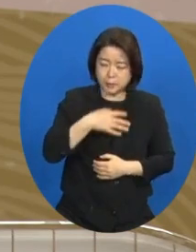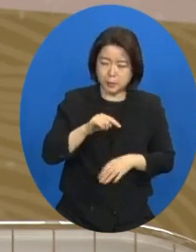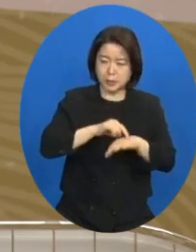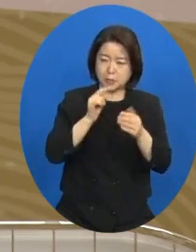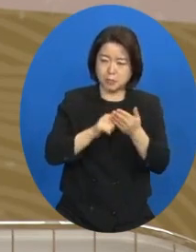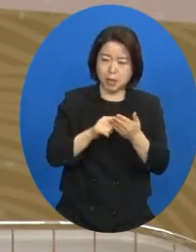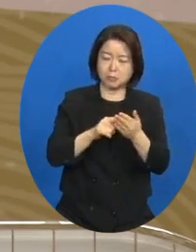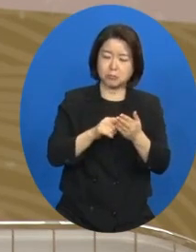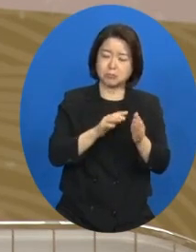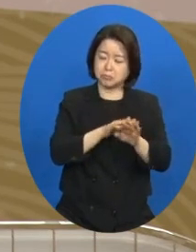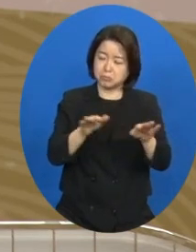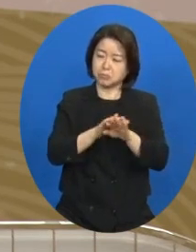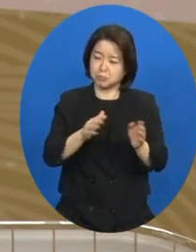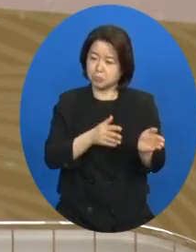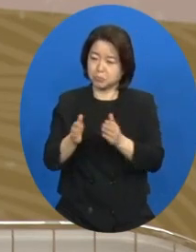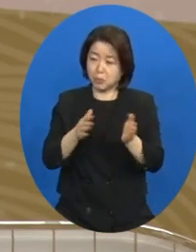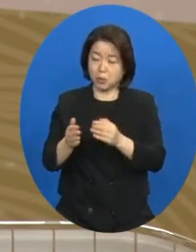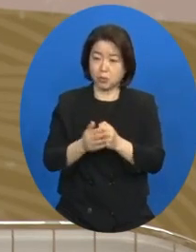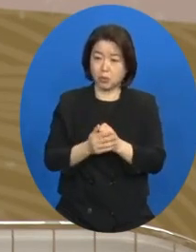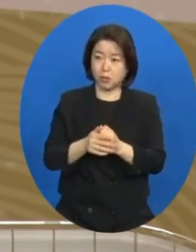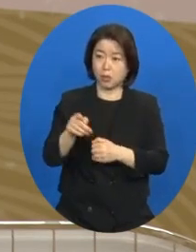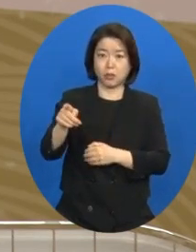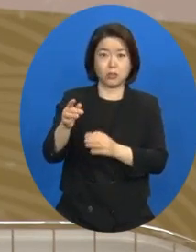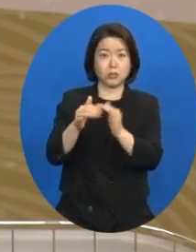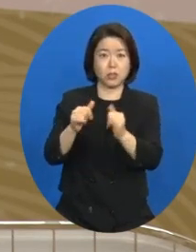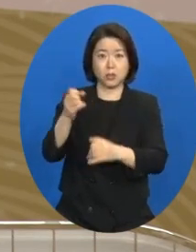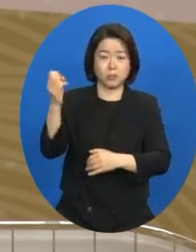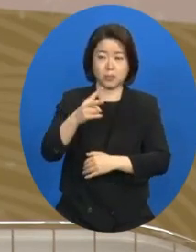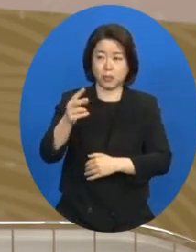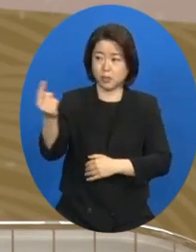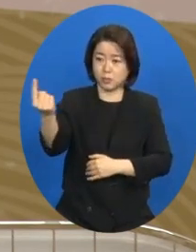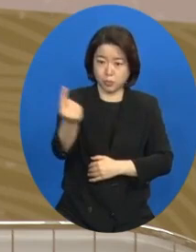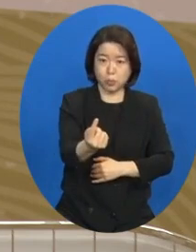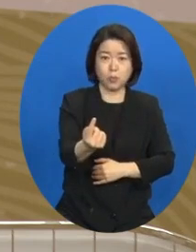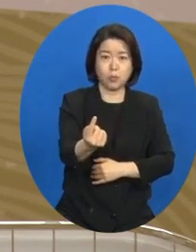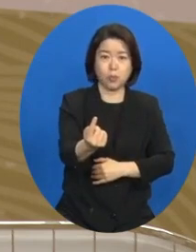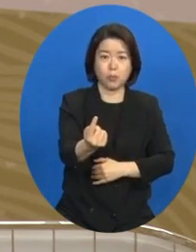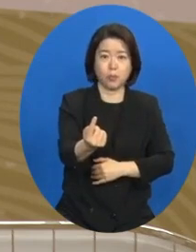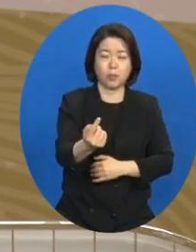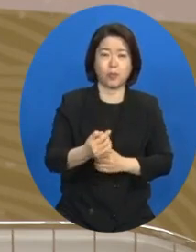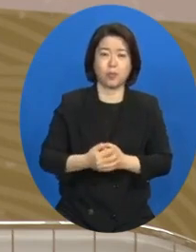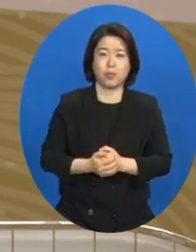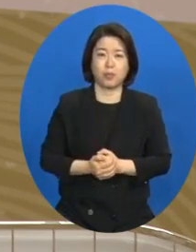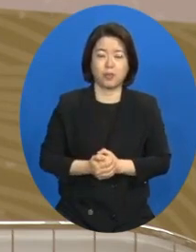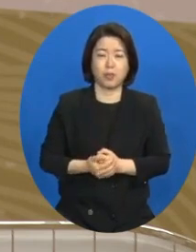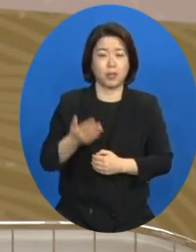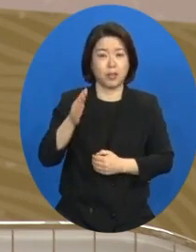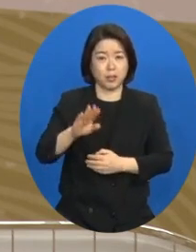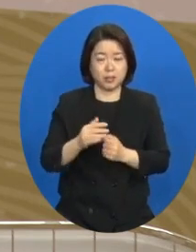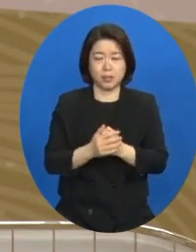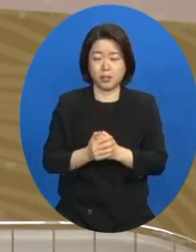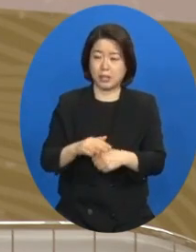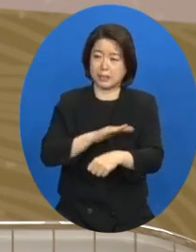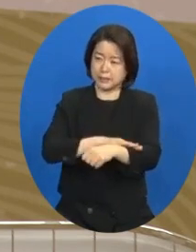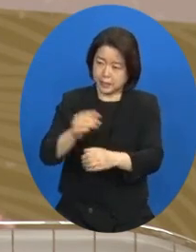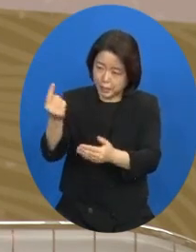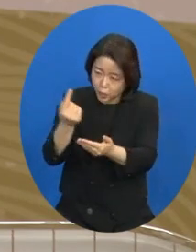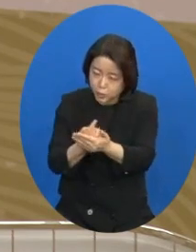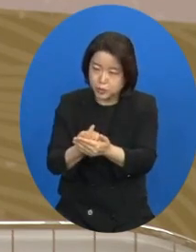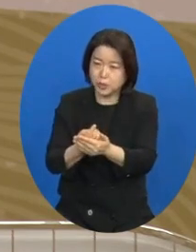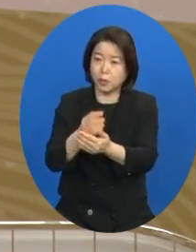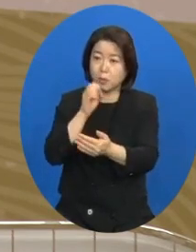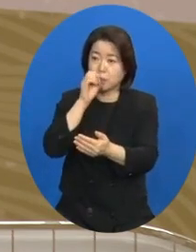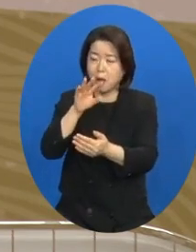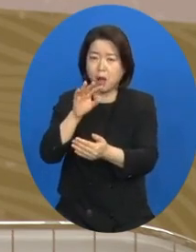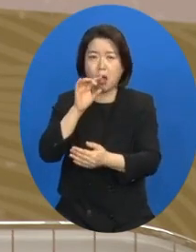했는데 어이 분이 갑자기 다시 교회에 나오신 거예요 근데 잘 오셨다고 토 무시할 수가